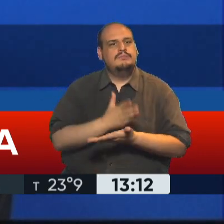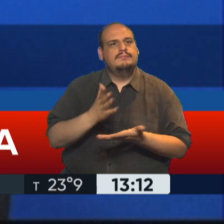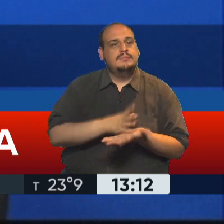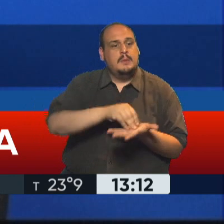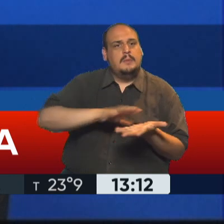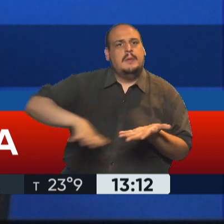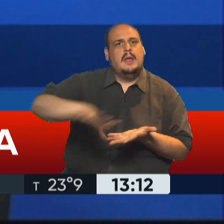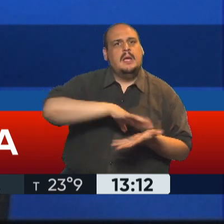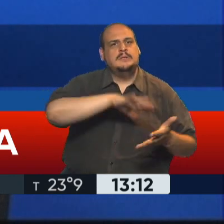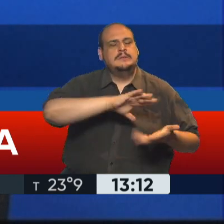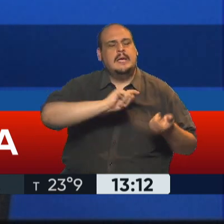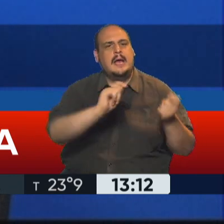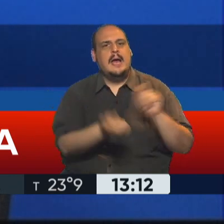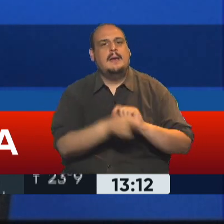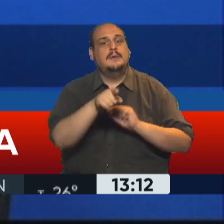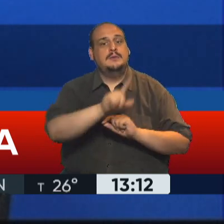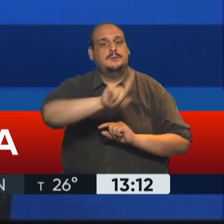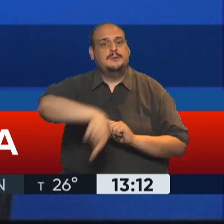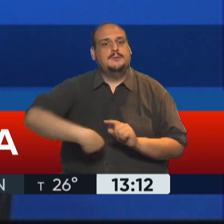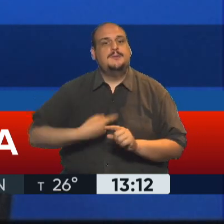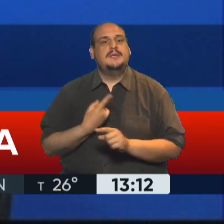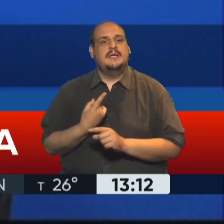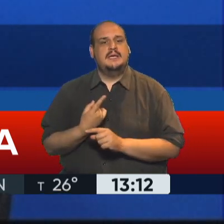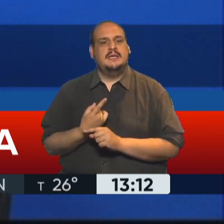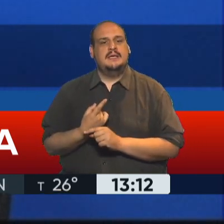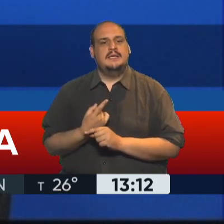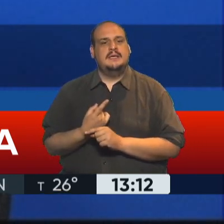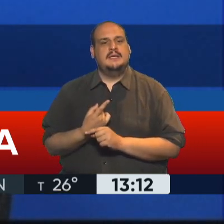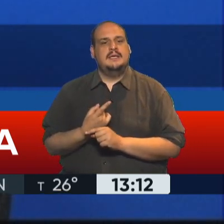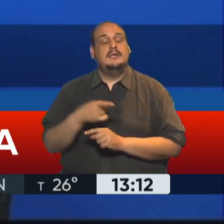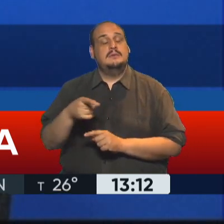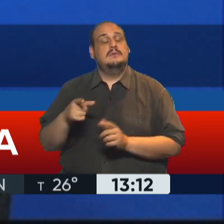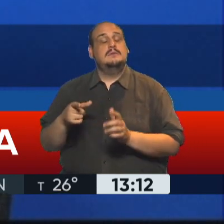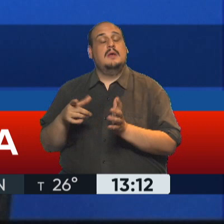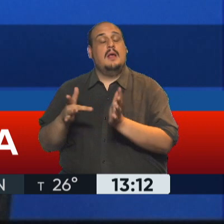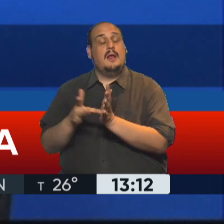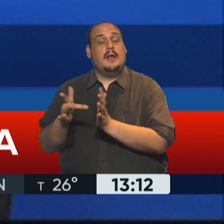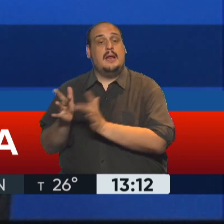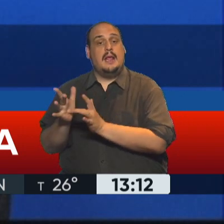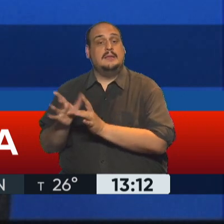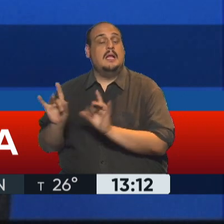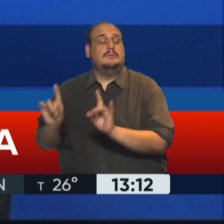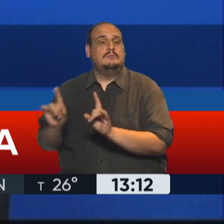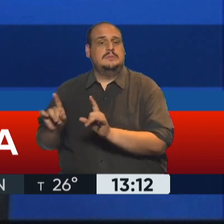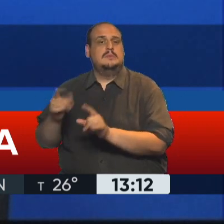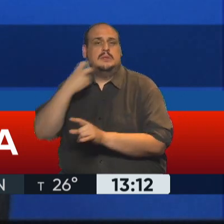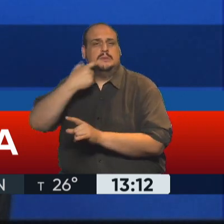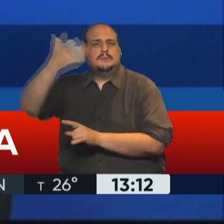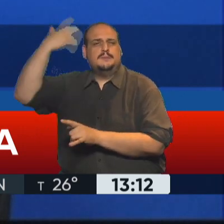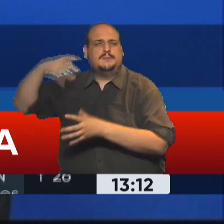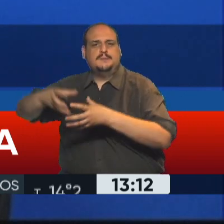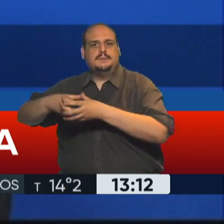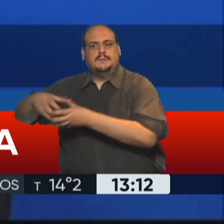ستؤدي إلى تغييرات ديموغرافية تحشر المسيحيين مثل الأحلام السابقة في منطقة